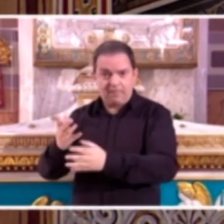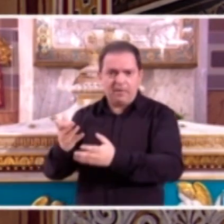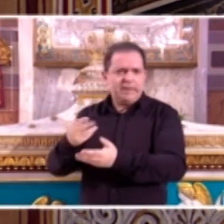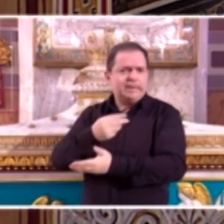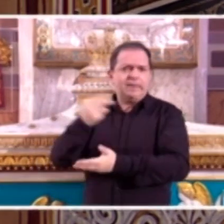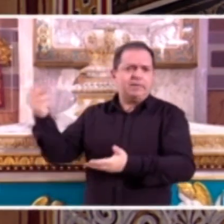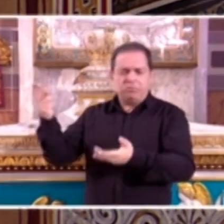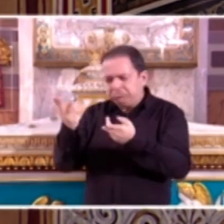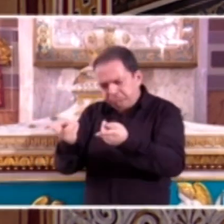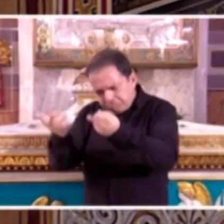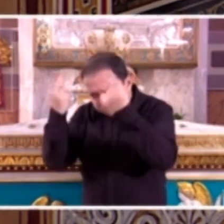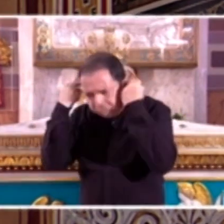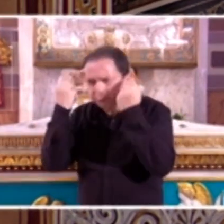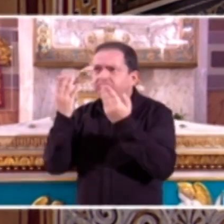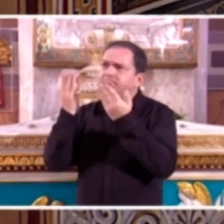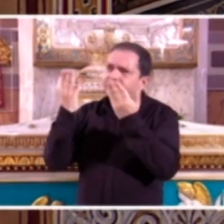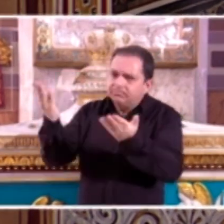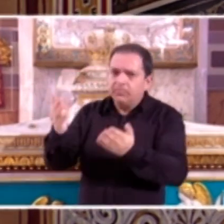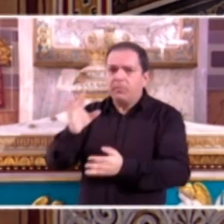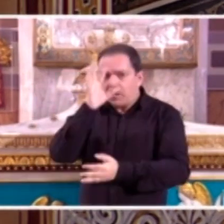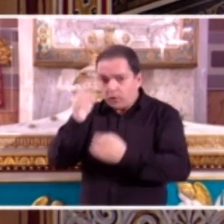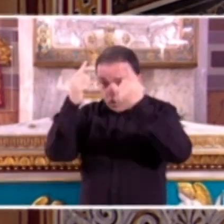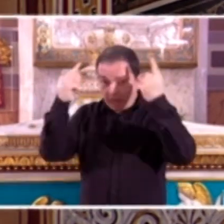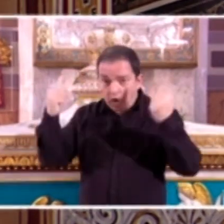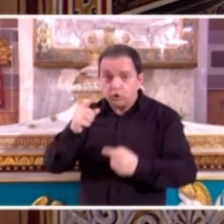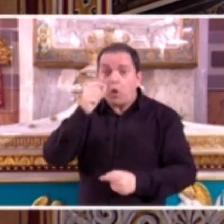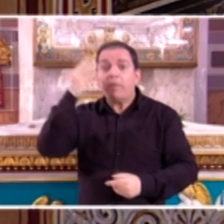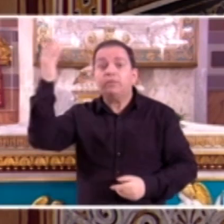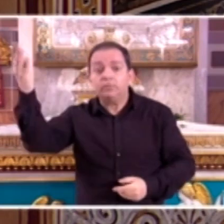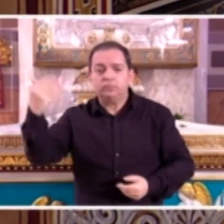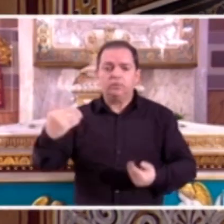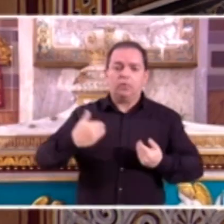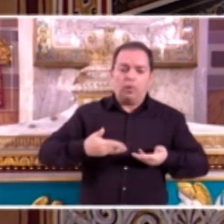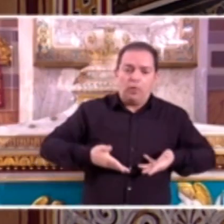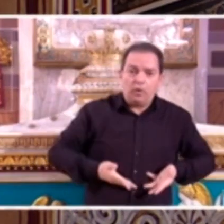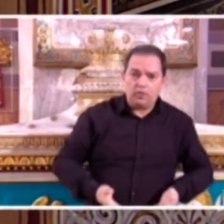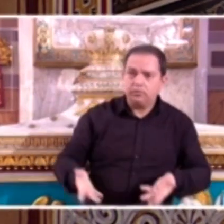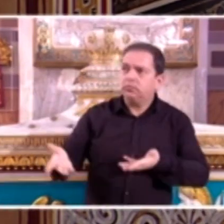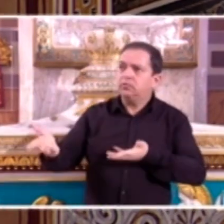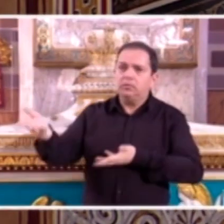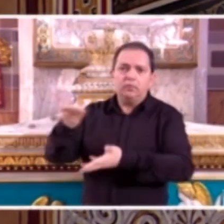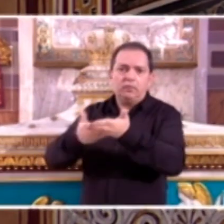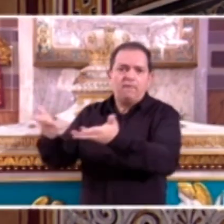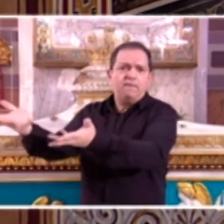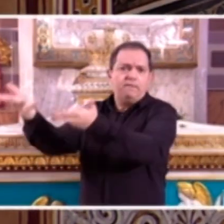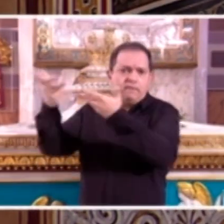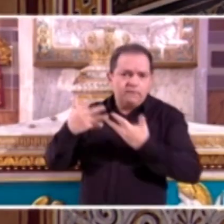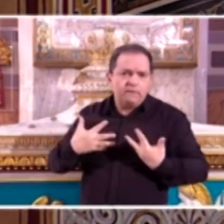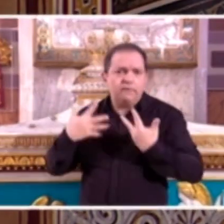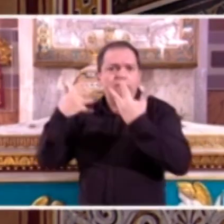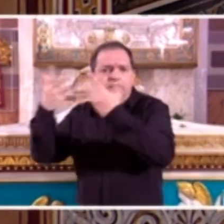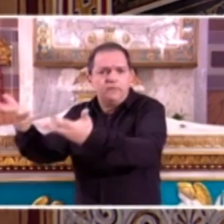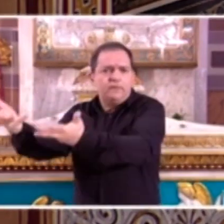αναγνωρίζω την αγαπητική σχέση πατρότητος και υιότητος που χαρακτηρίζει